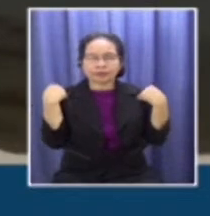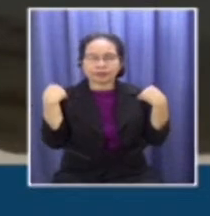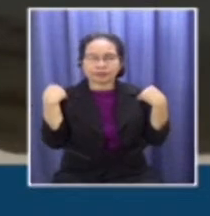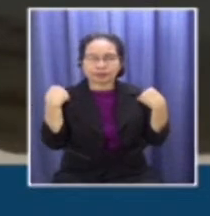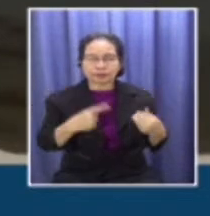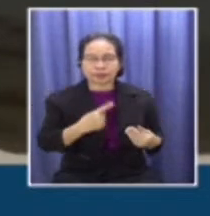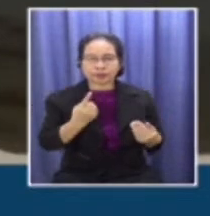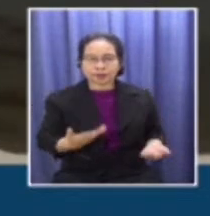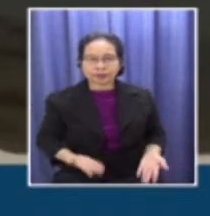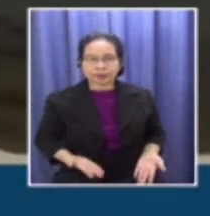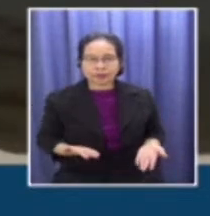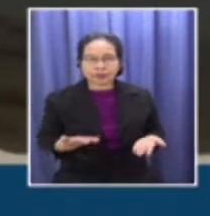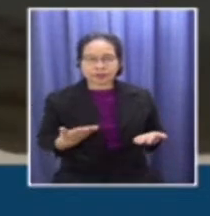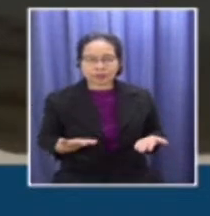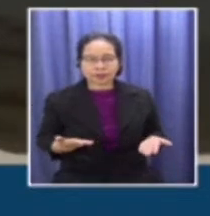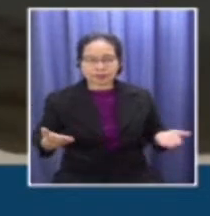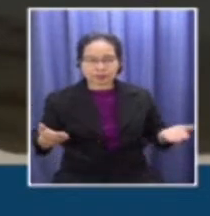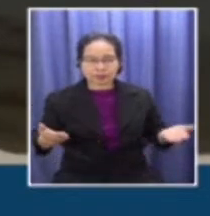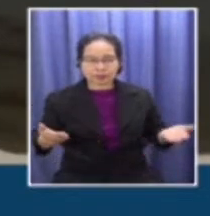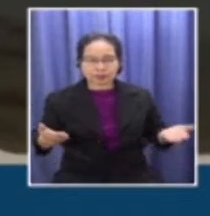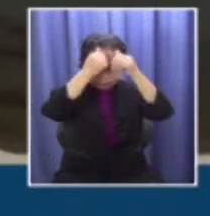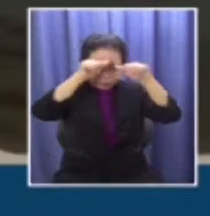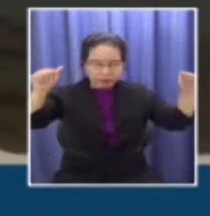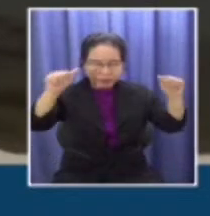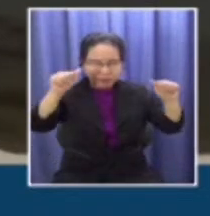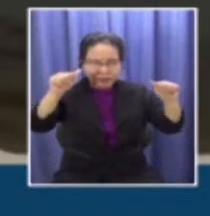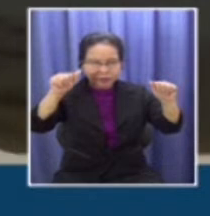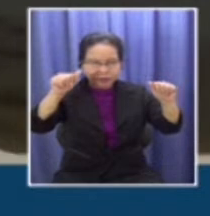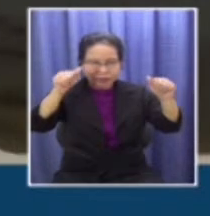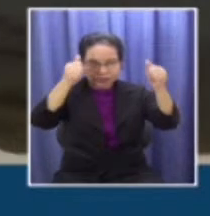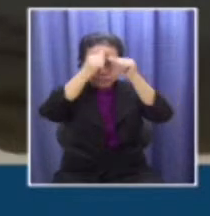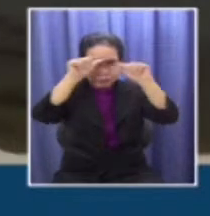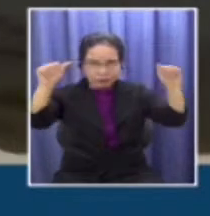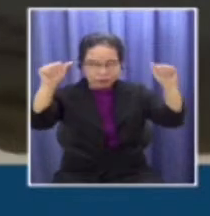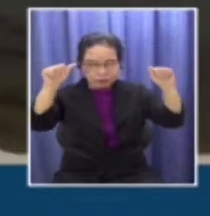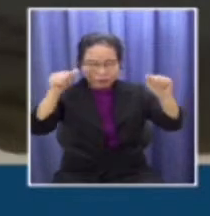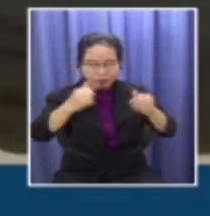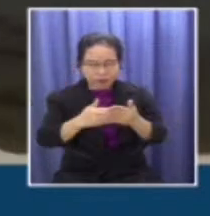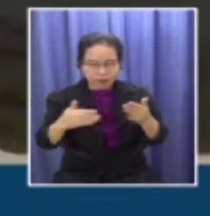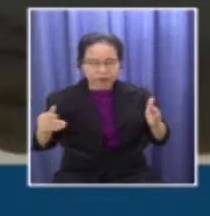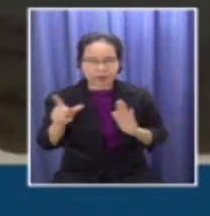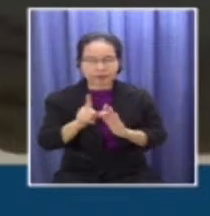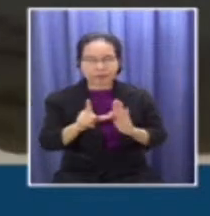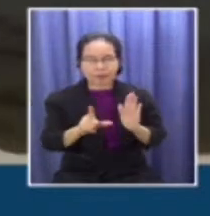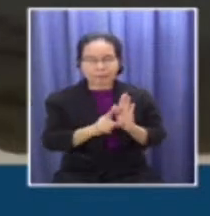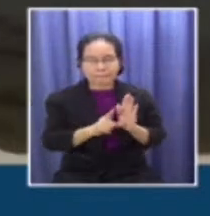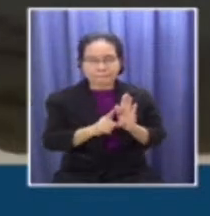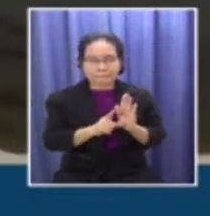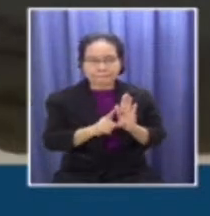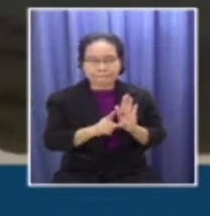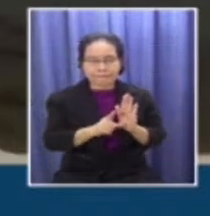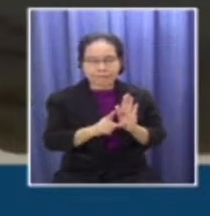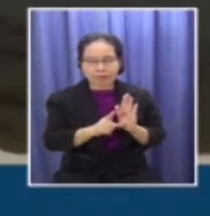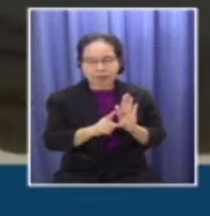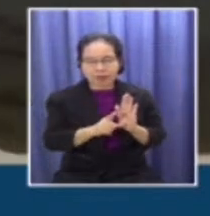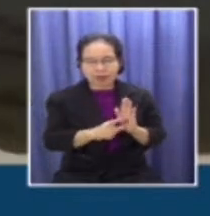asoɔdene ɛma mu ɛno nti mabɛhunu sɛ